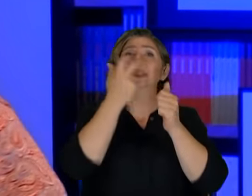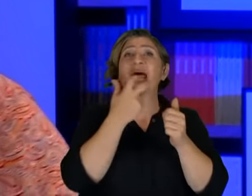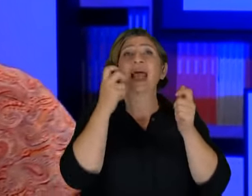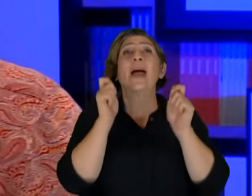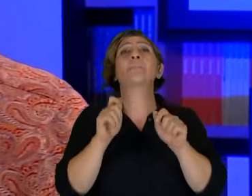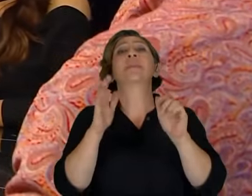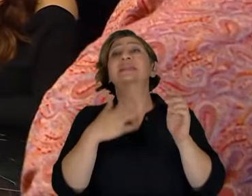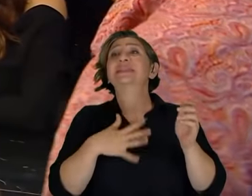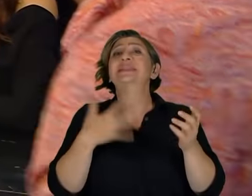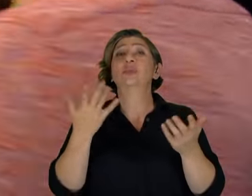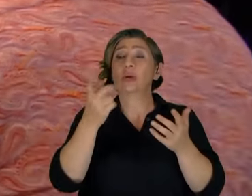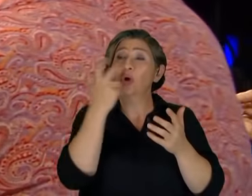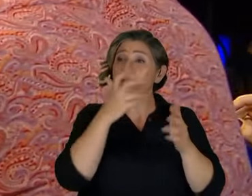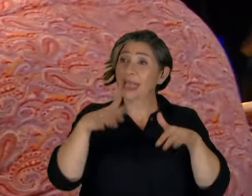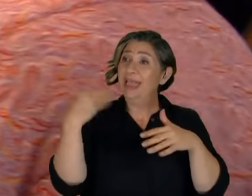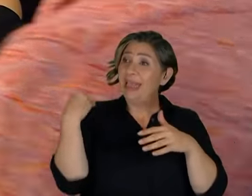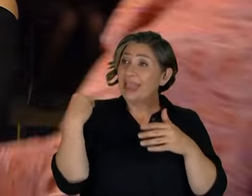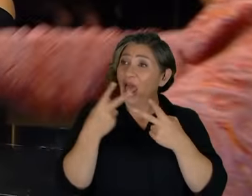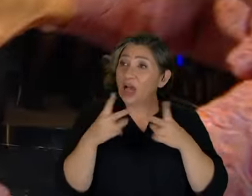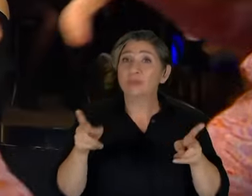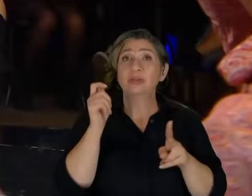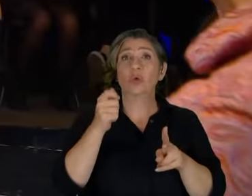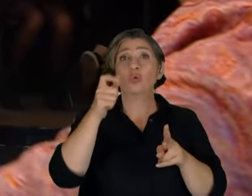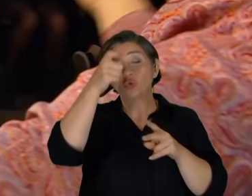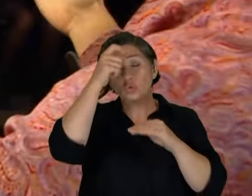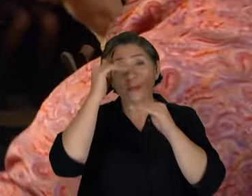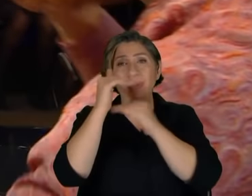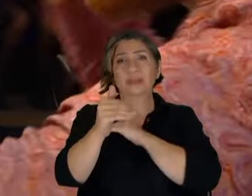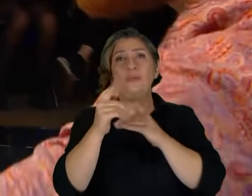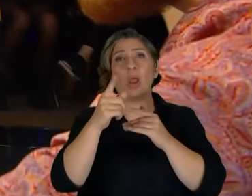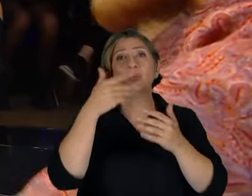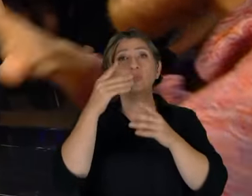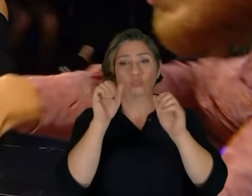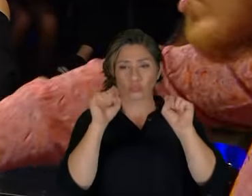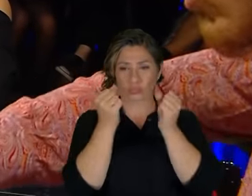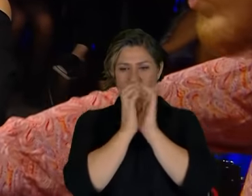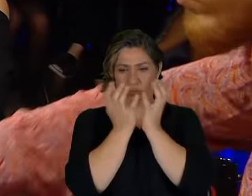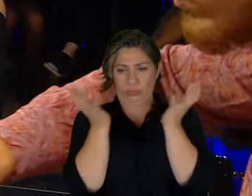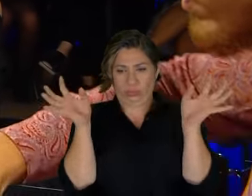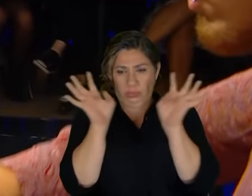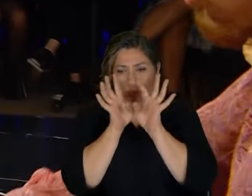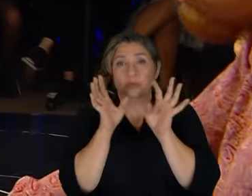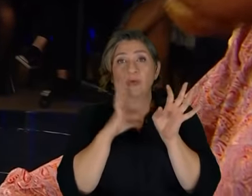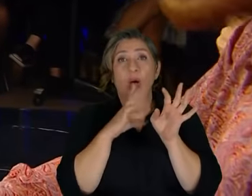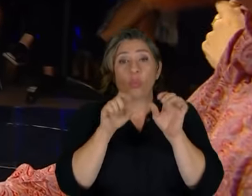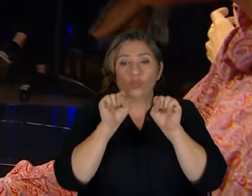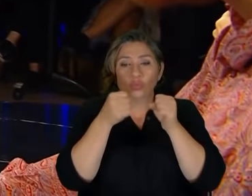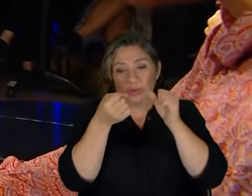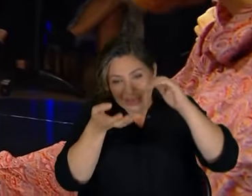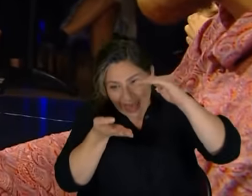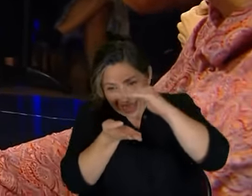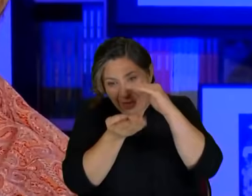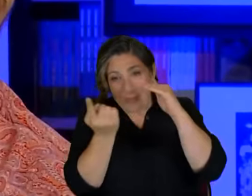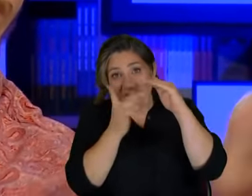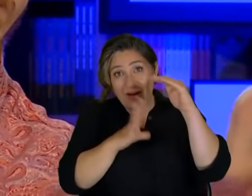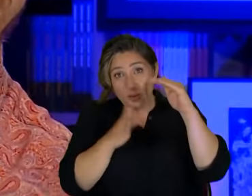her geldiğiniz konserde sizi yeniden açmak zorundayız? O Türk milletinin böyle bir anlatıyorum hep buzu var. Ondan sonra o buzun altında bir yer